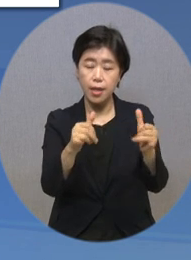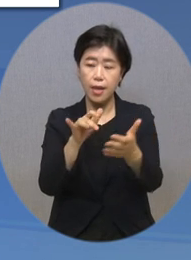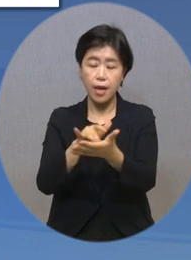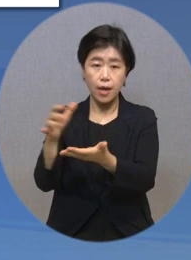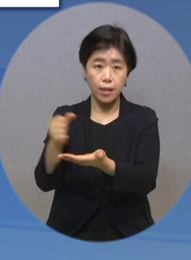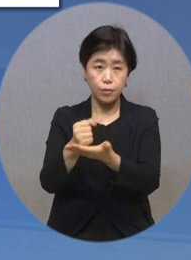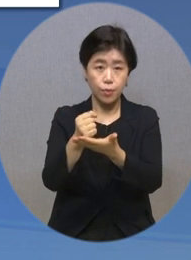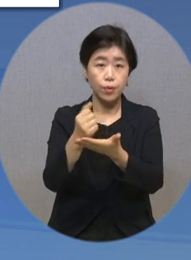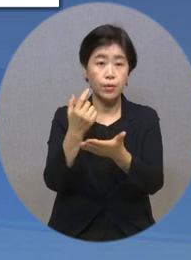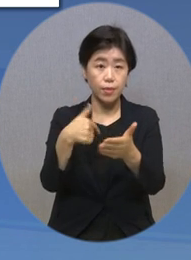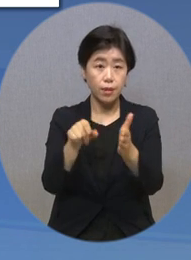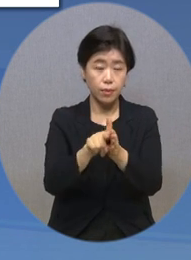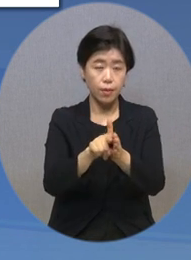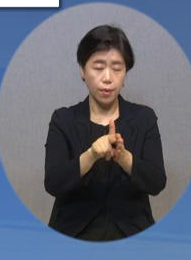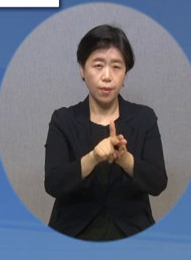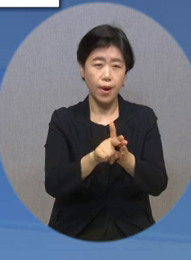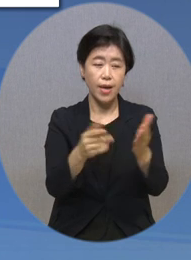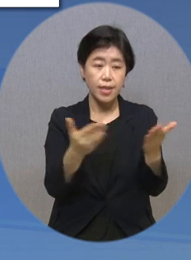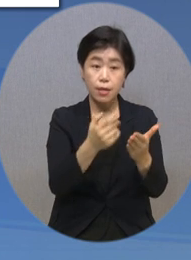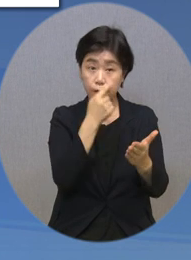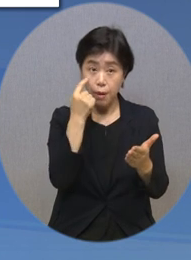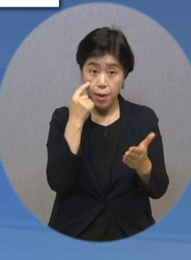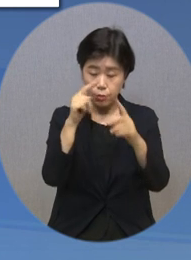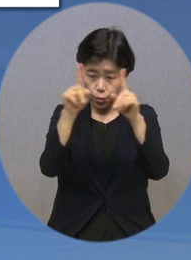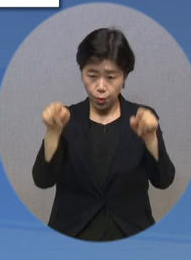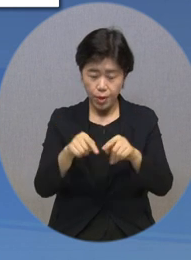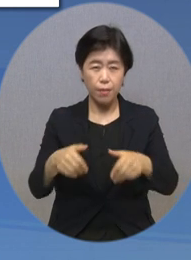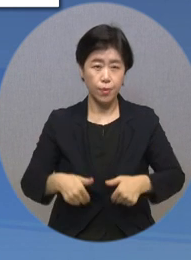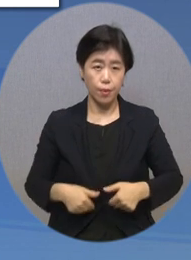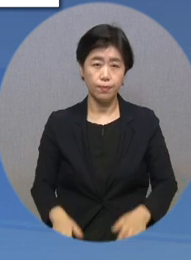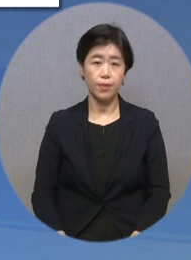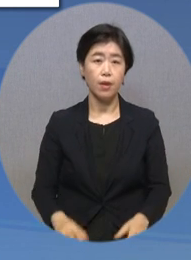증명서를 제시해야 합니다. 이 밖에 자세한